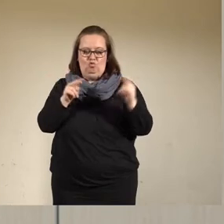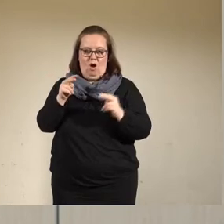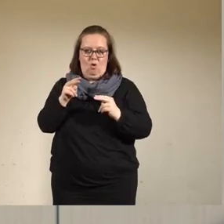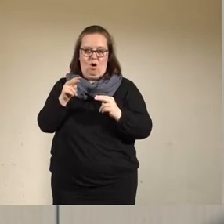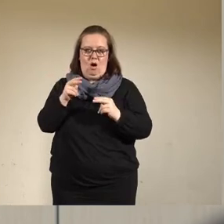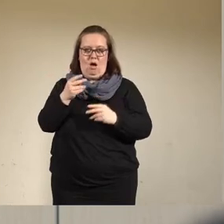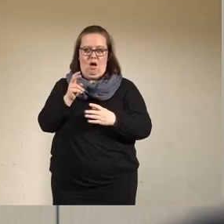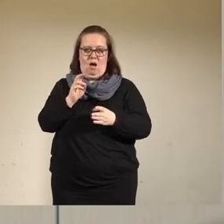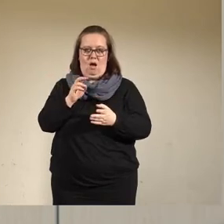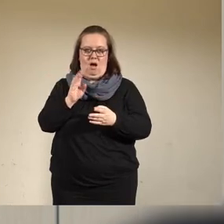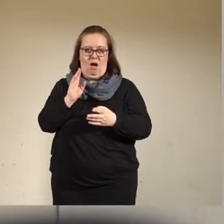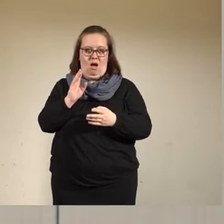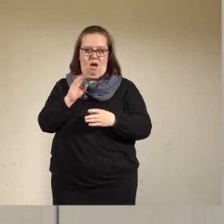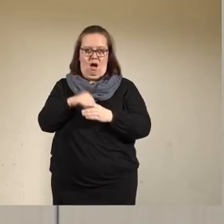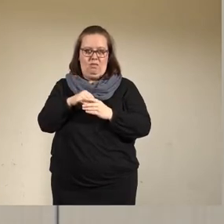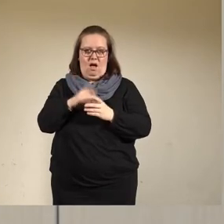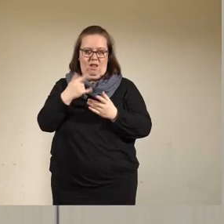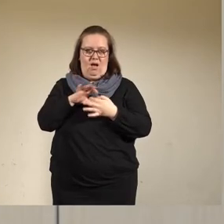zuschauerbezogene Anteile der Miete